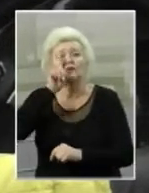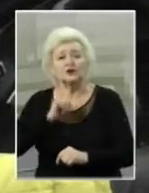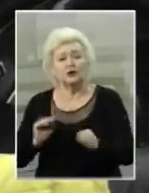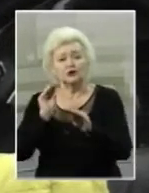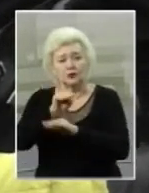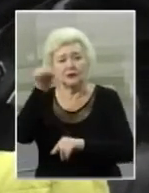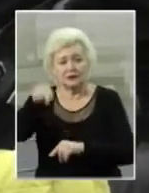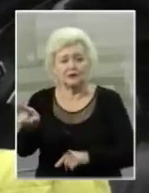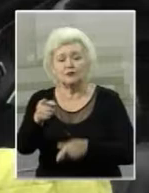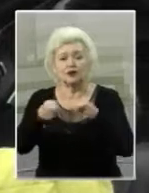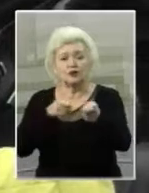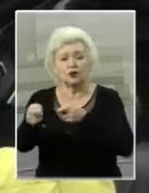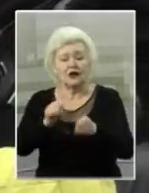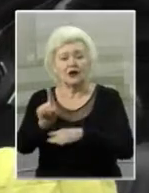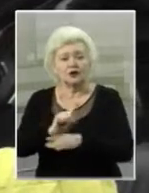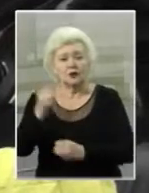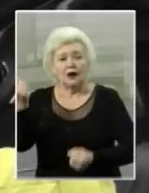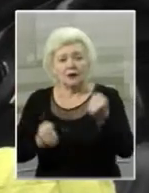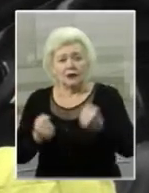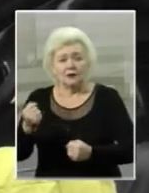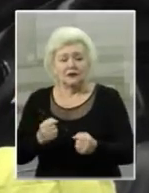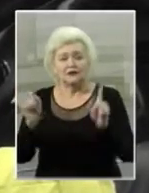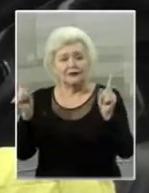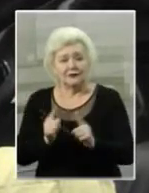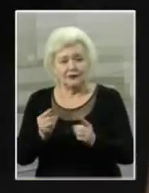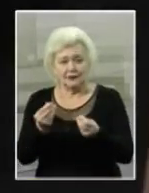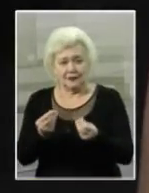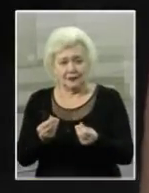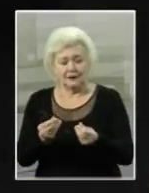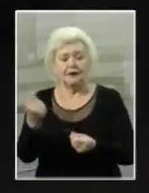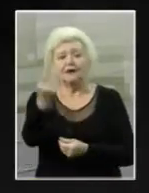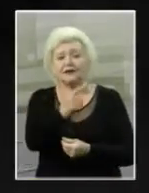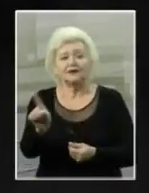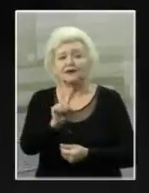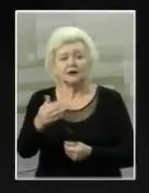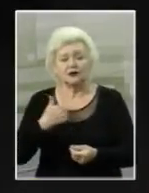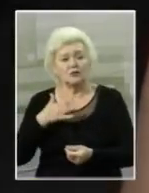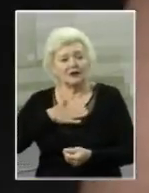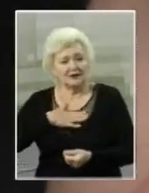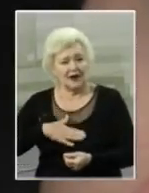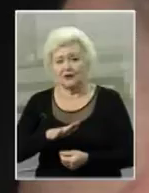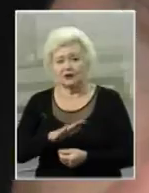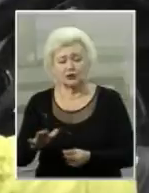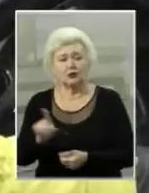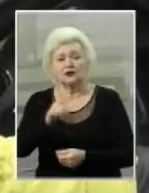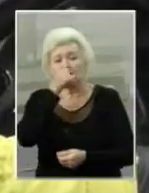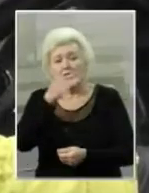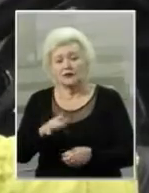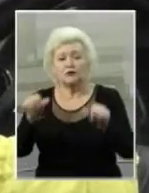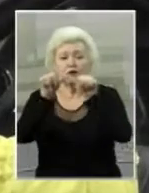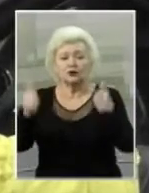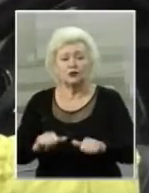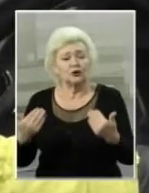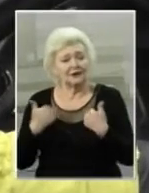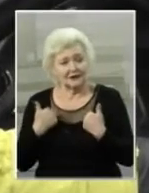тим, щоб керувати нормальним авто за невеликі гроші. Єдине, що мене не влаштовує, що я не можу оформити її